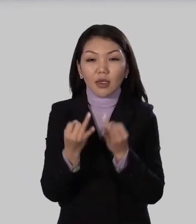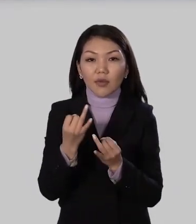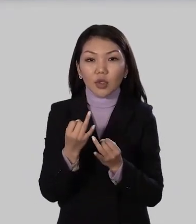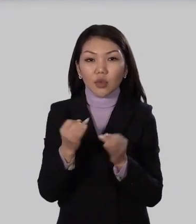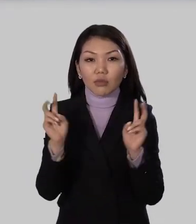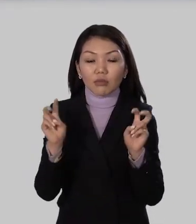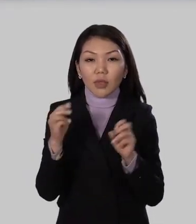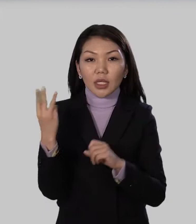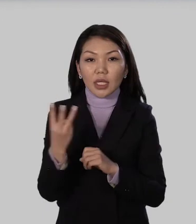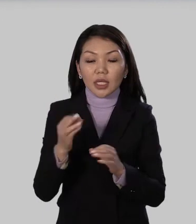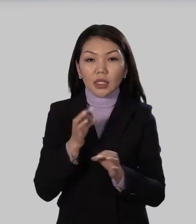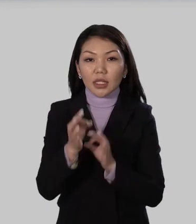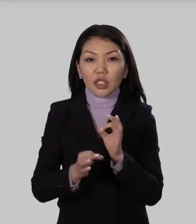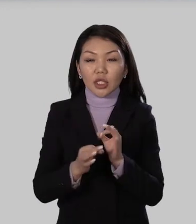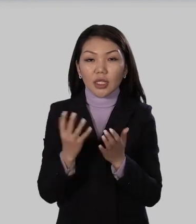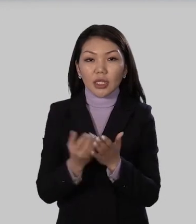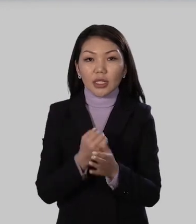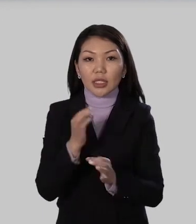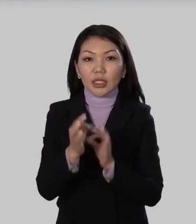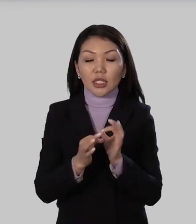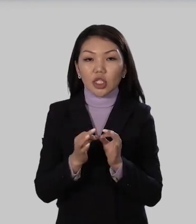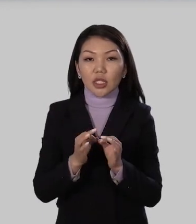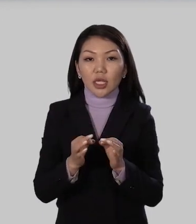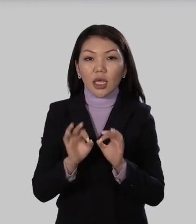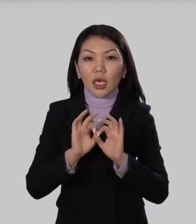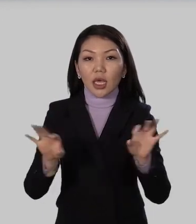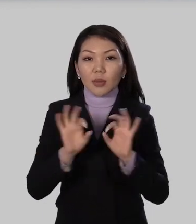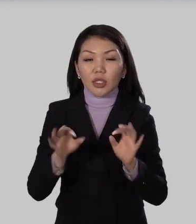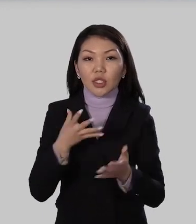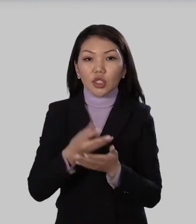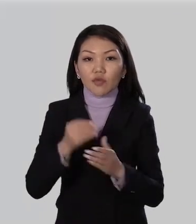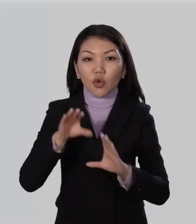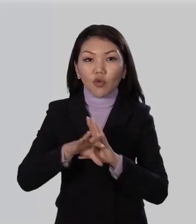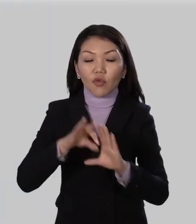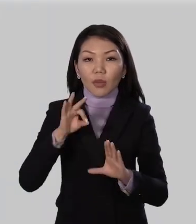лишний». Найдите лишнее и объясните свой выбор.